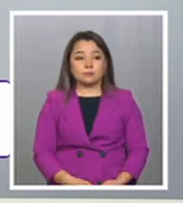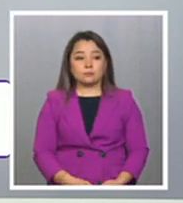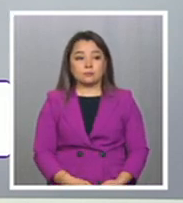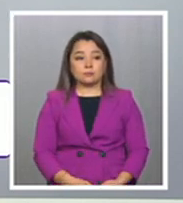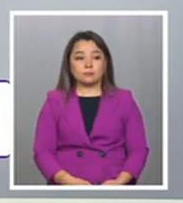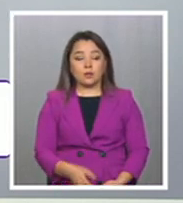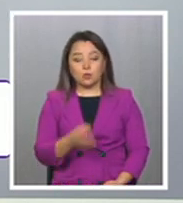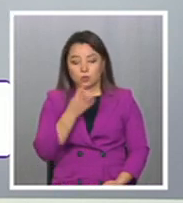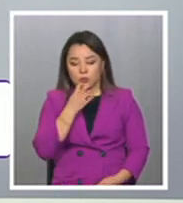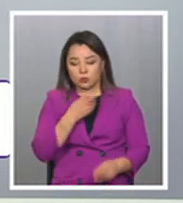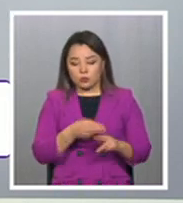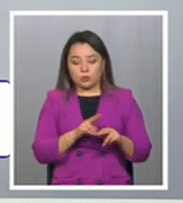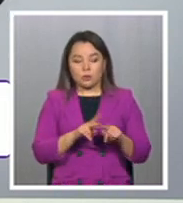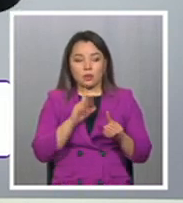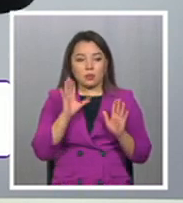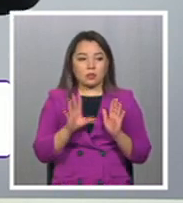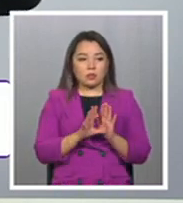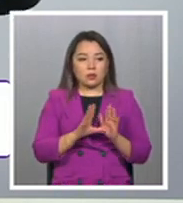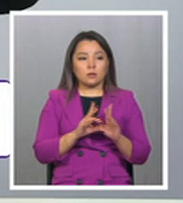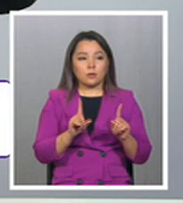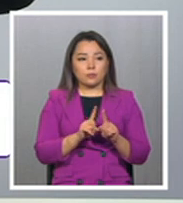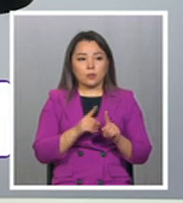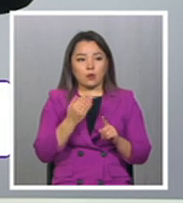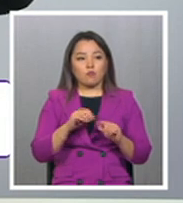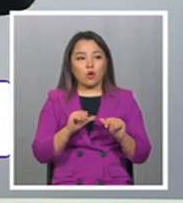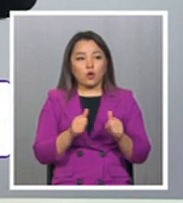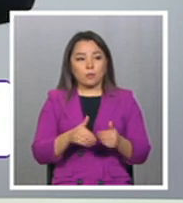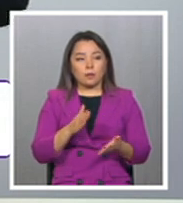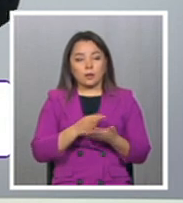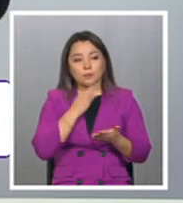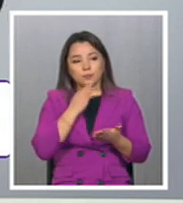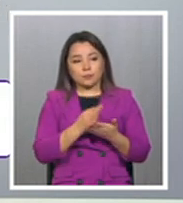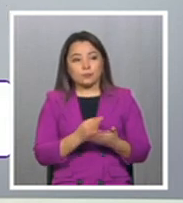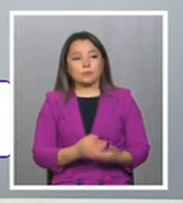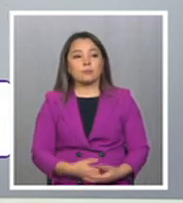Жылу бұл энергияның формасы.